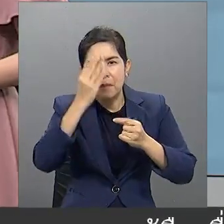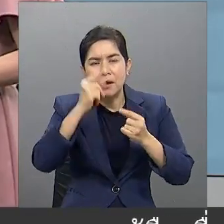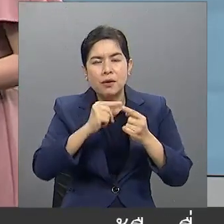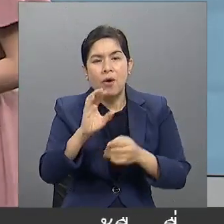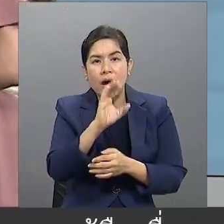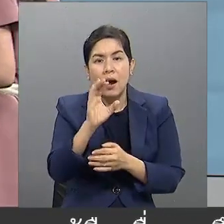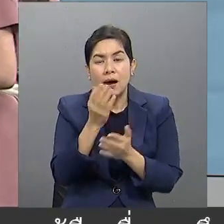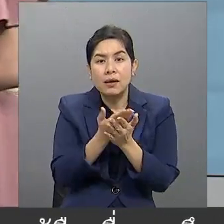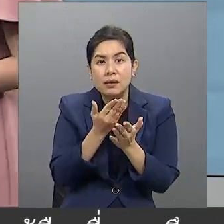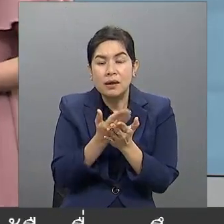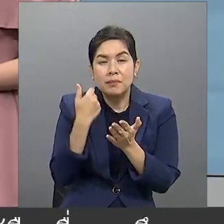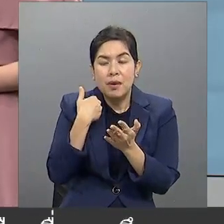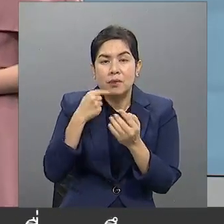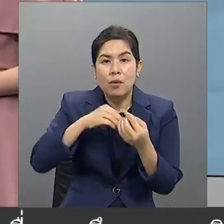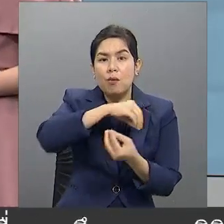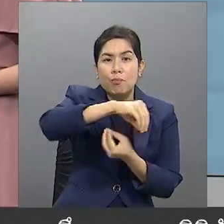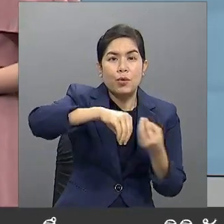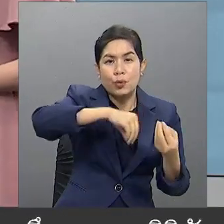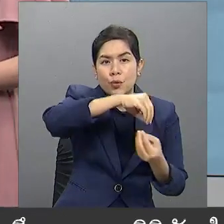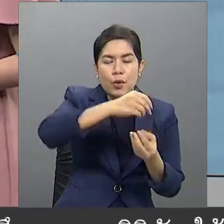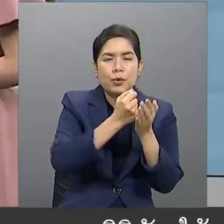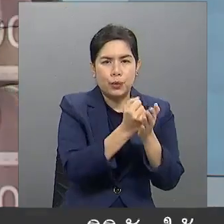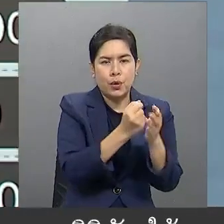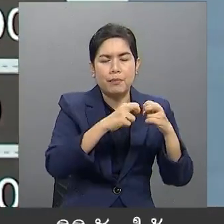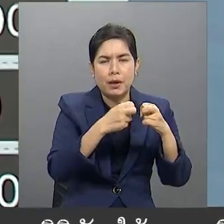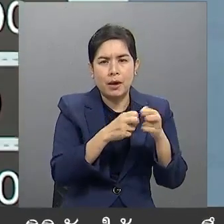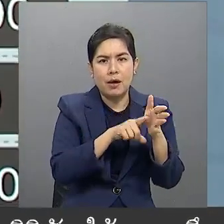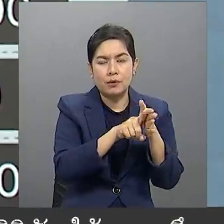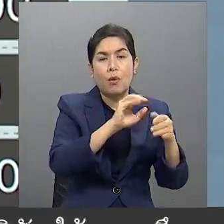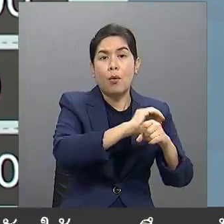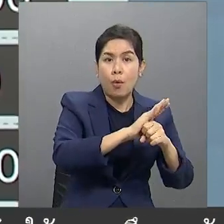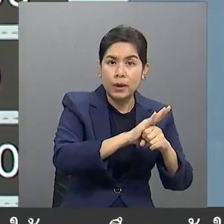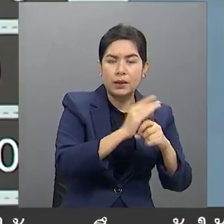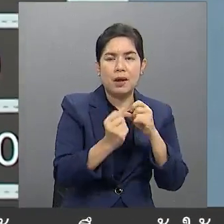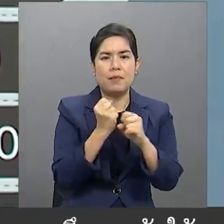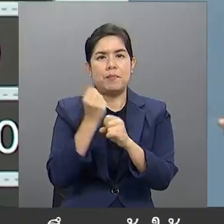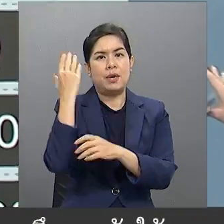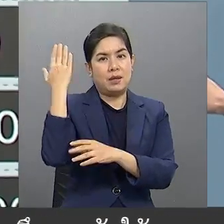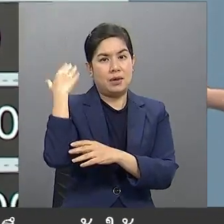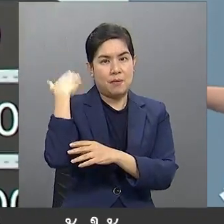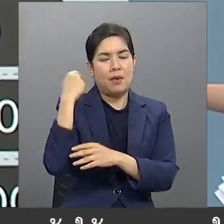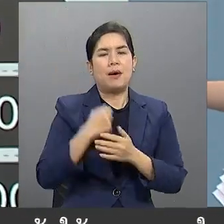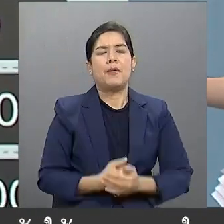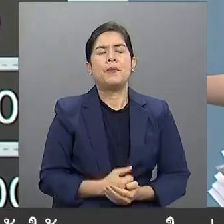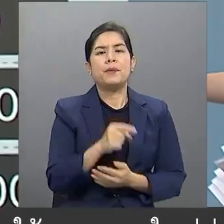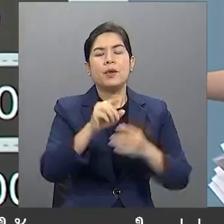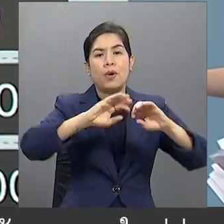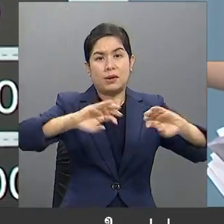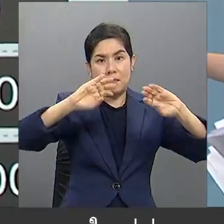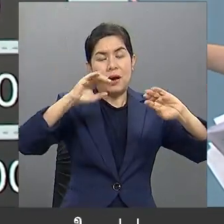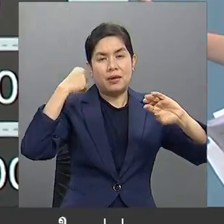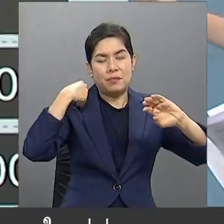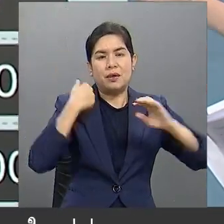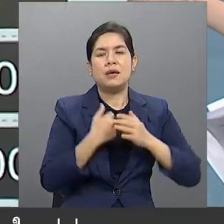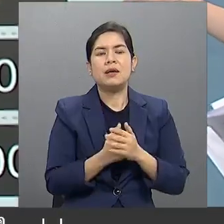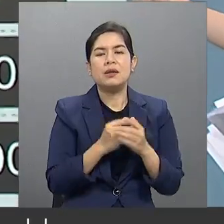นี่ล่ะค่ะในปีที่แล้วนะรัฐบาลได้ออกพันธบัตรออมทรัพย์มาหลายรุ่นด้วยกันนะว่ามีรุ่นนี้ค่ะที่ได้